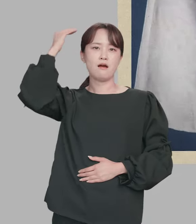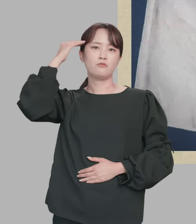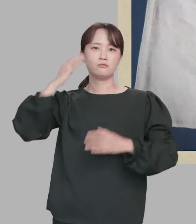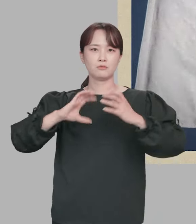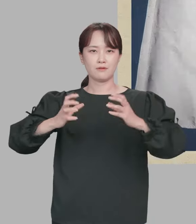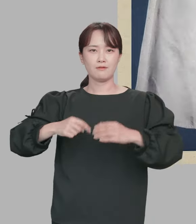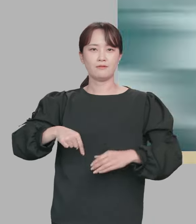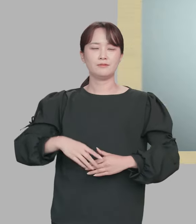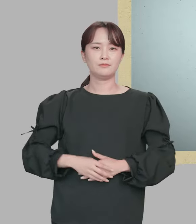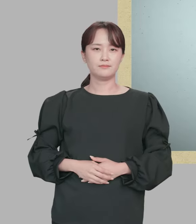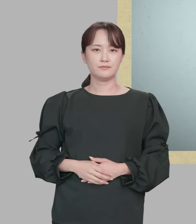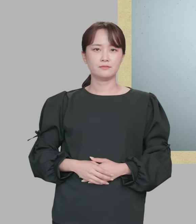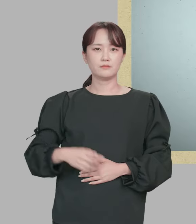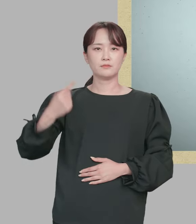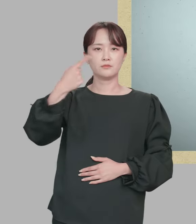대한민국입니다.